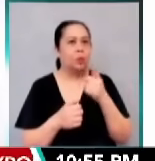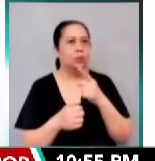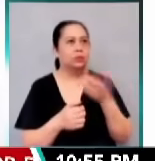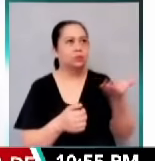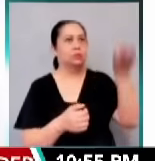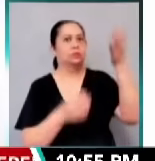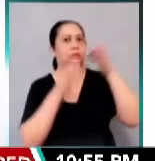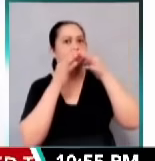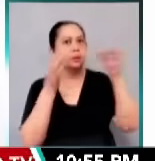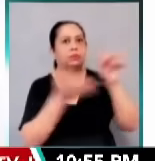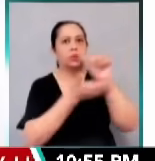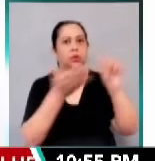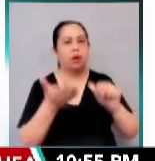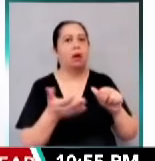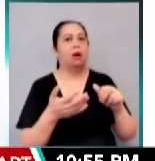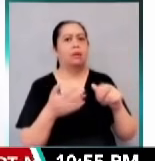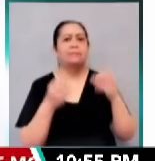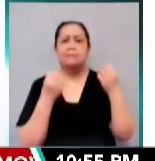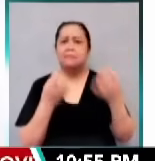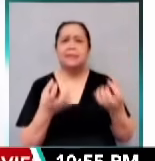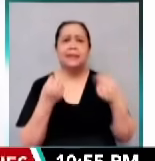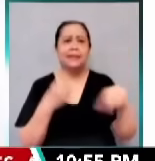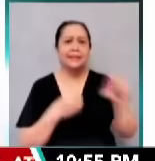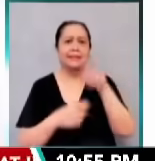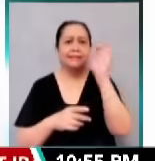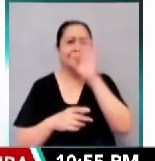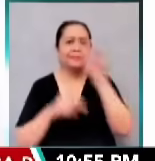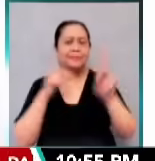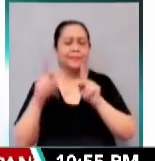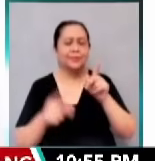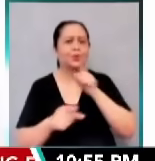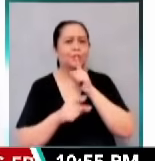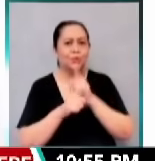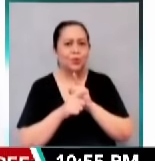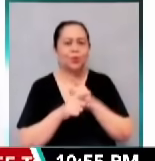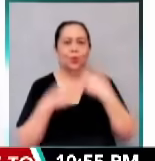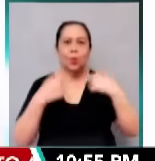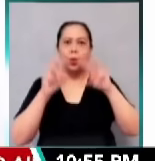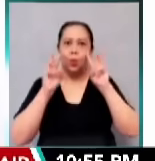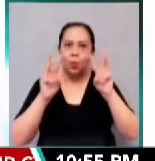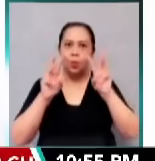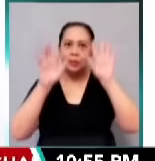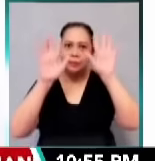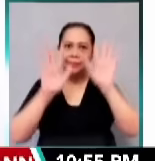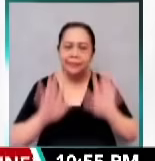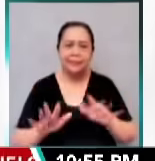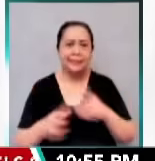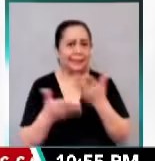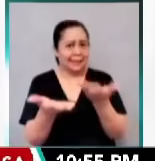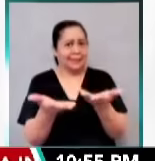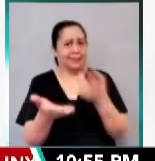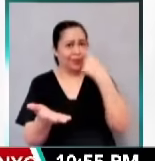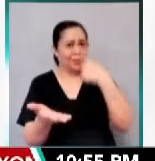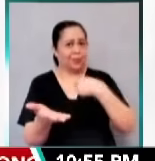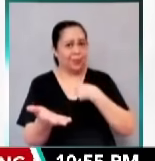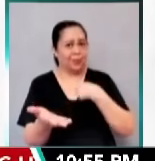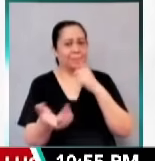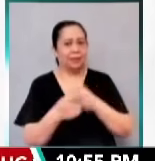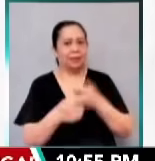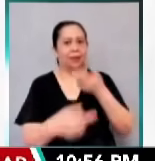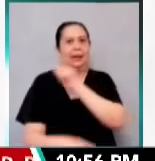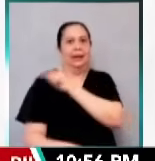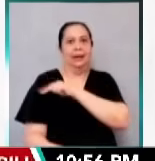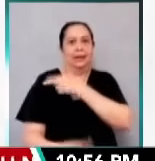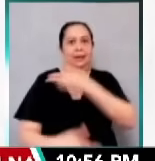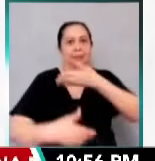mm-hmm, marami tayo mga kababayan na talagang nakaka-believe. Mm-hmm. Kasi yan, para sa akin, inborn to eh. Oo.